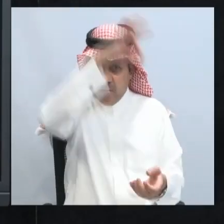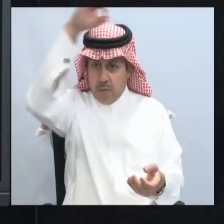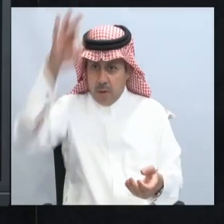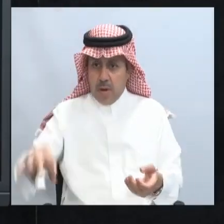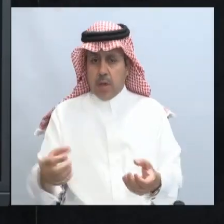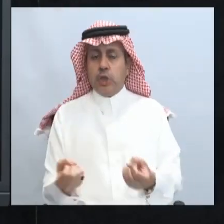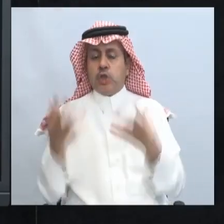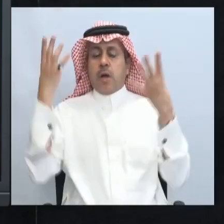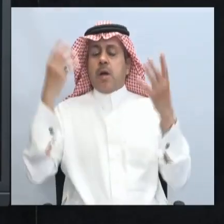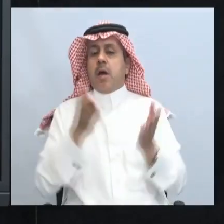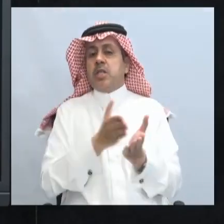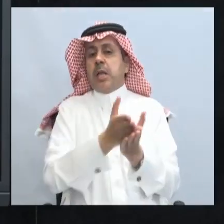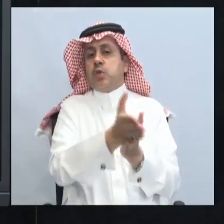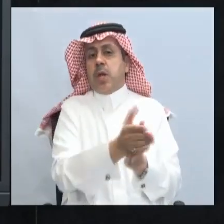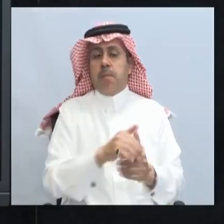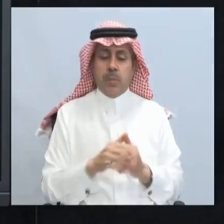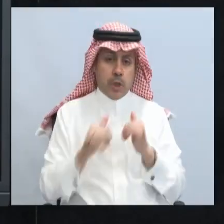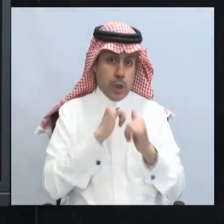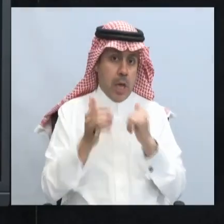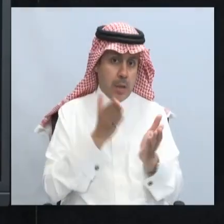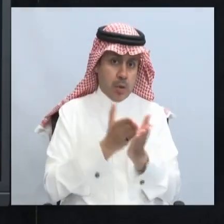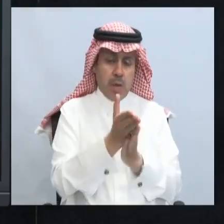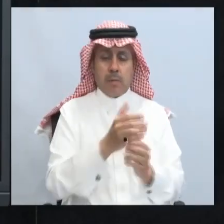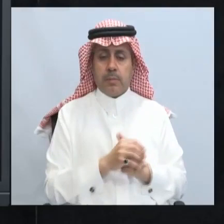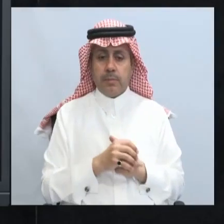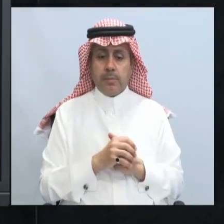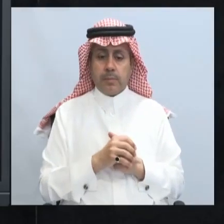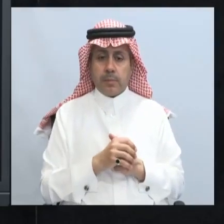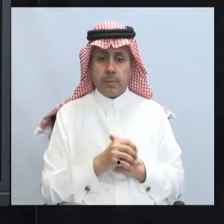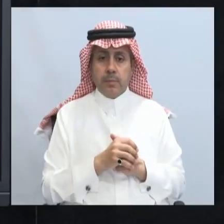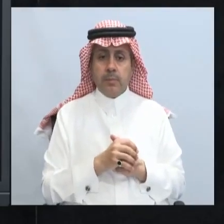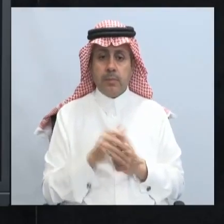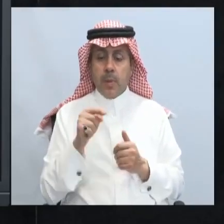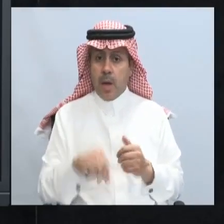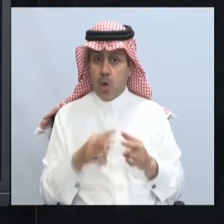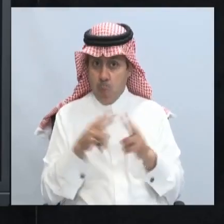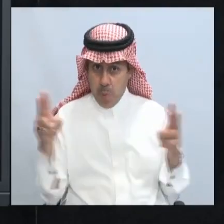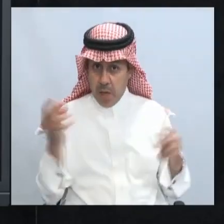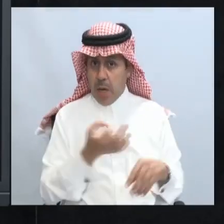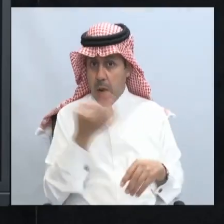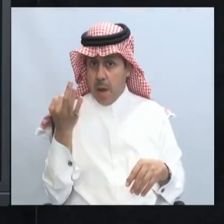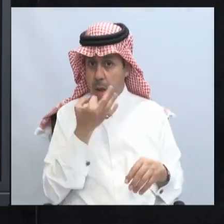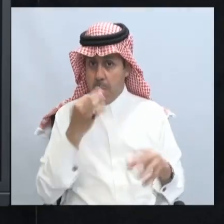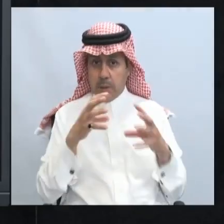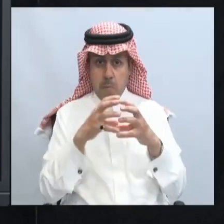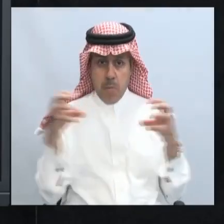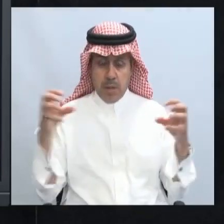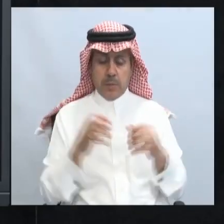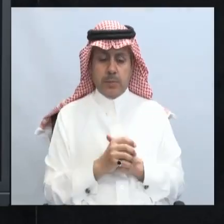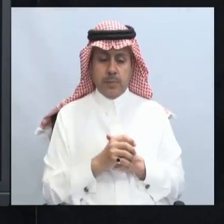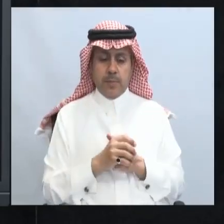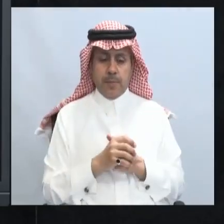اياته لعلكم لعلكم تهتدون فالان سنبين معاني الكلمات الغريبه في